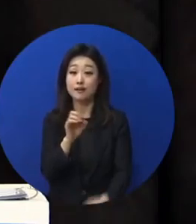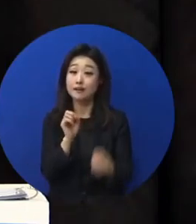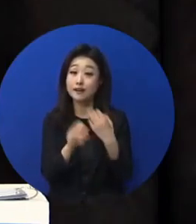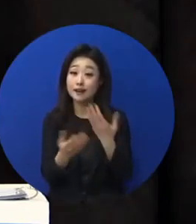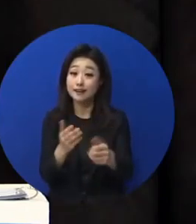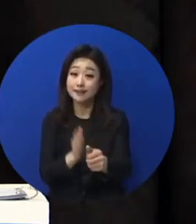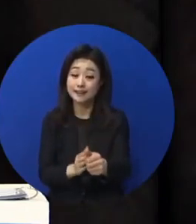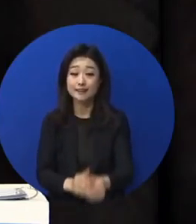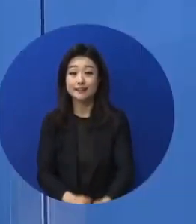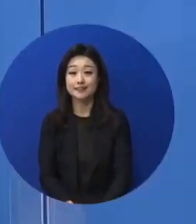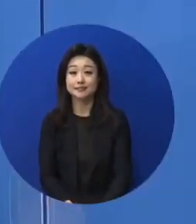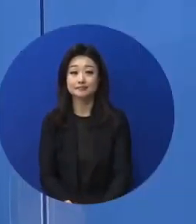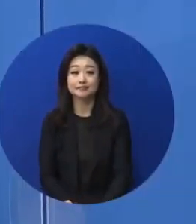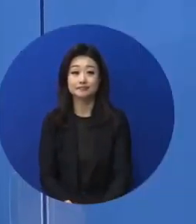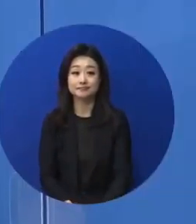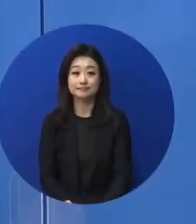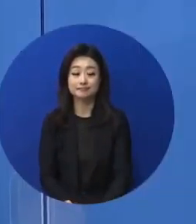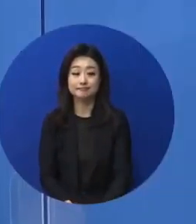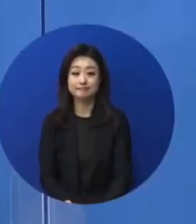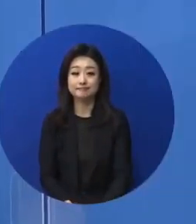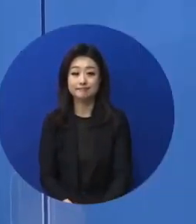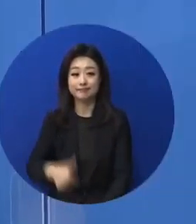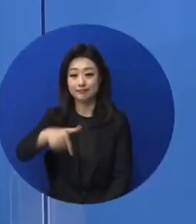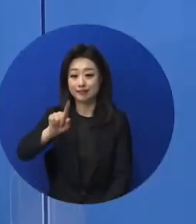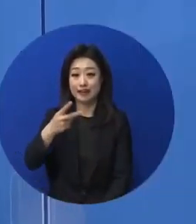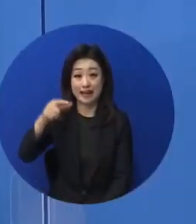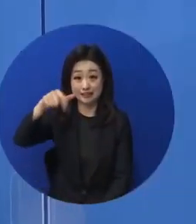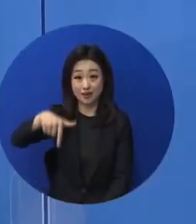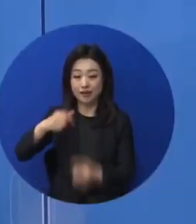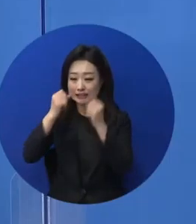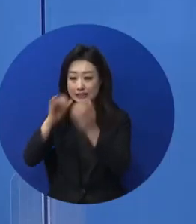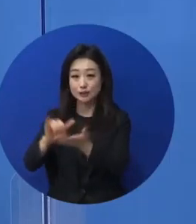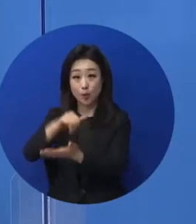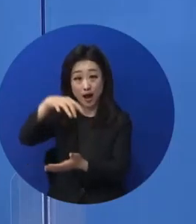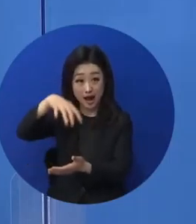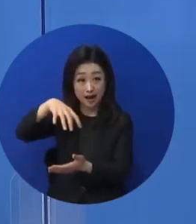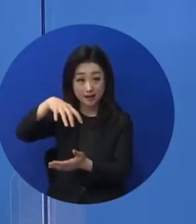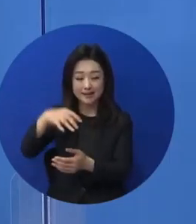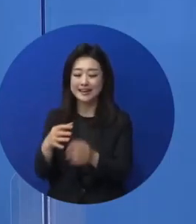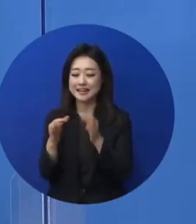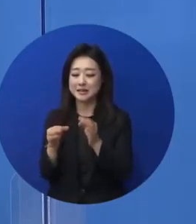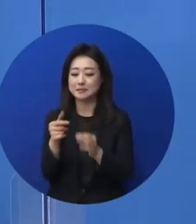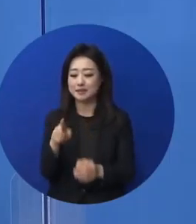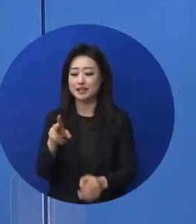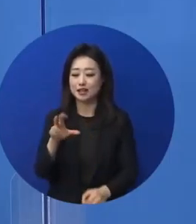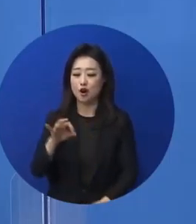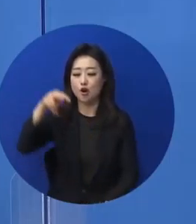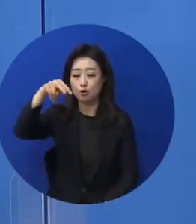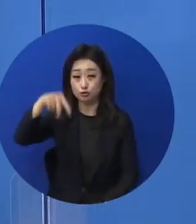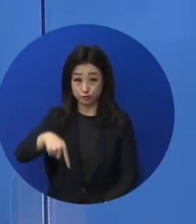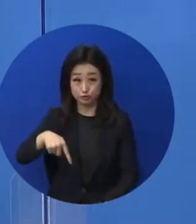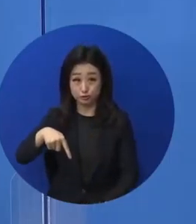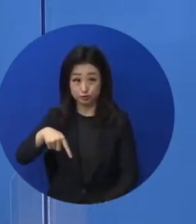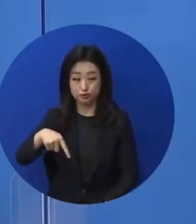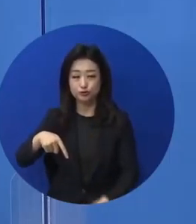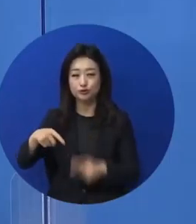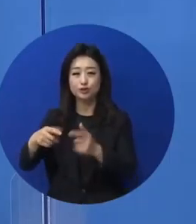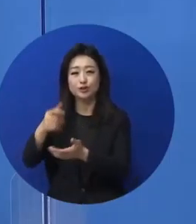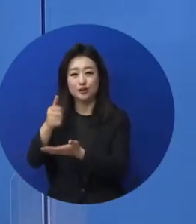주시겠습니까? 네, 가덕신공항은 우리 김경수 경남도지사께서 말씀하신 것처럼 경제공항입니다. 이제